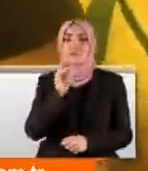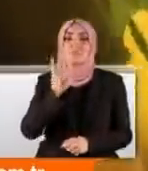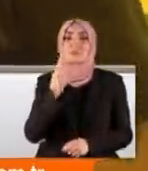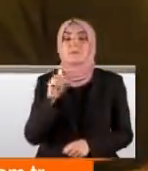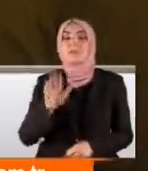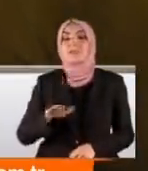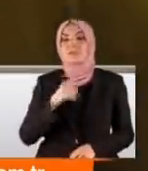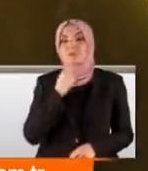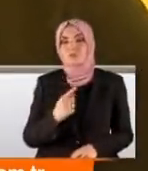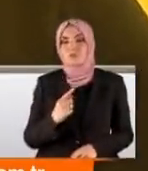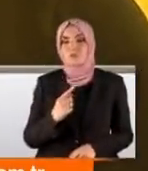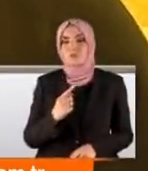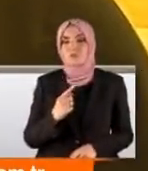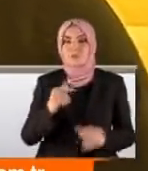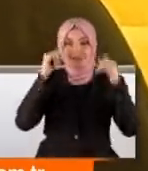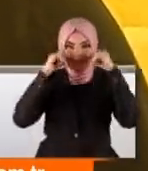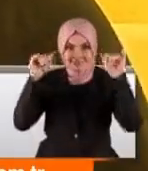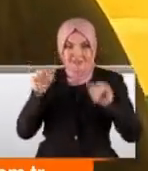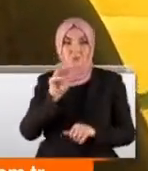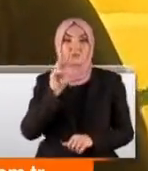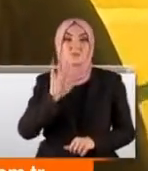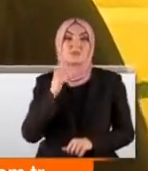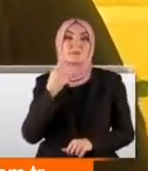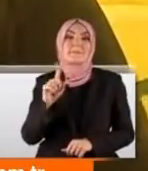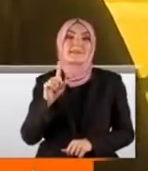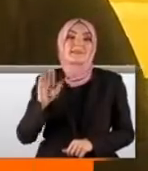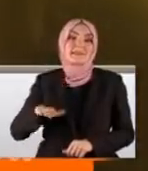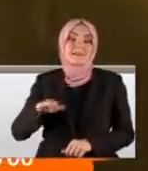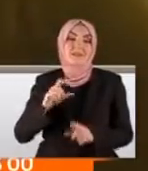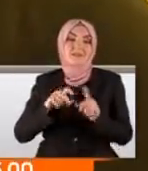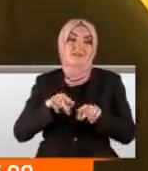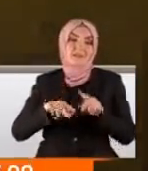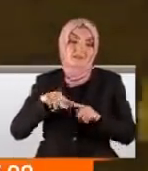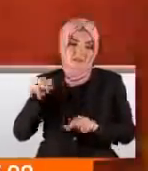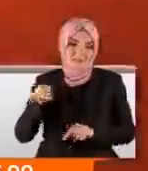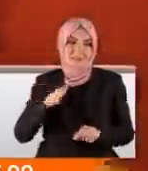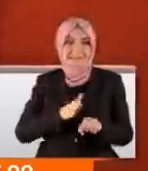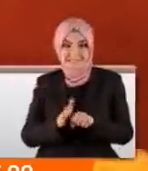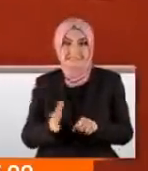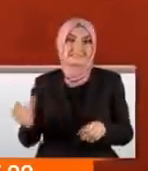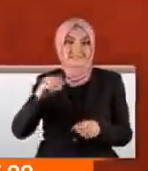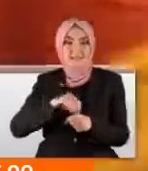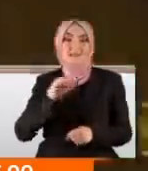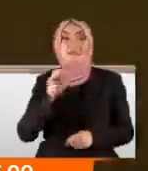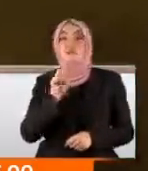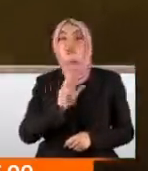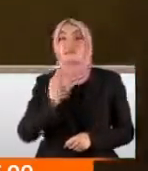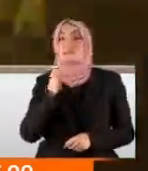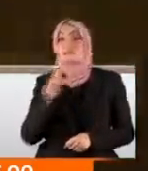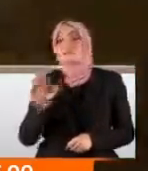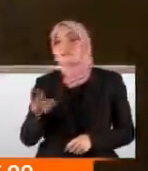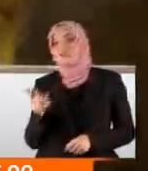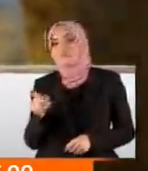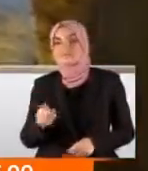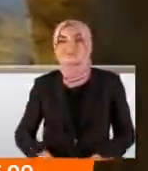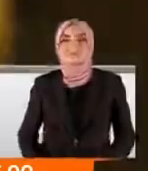de danalara 35 bin istedik. Kesim ekstra olarak 37 bin TL'ye tekamül ediyor. 37. Hadi 35 olmadı. 35. Hadi 36.